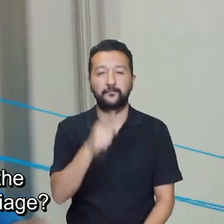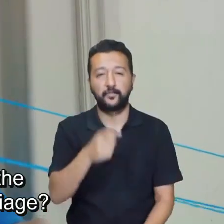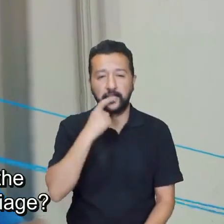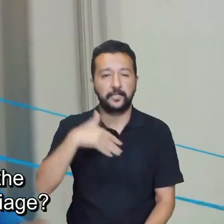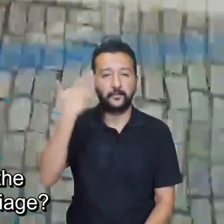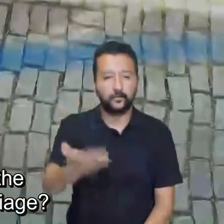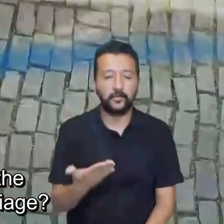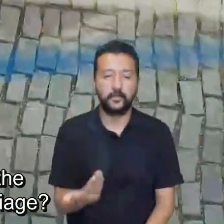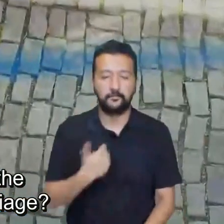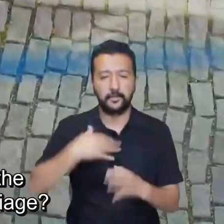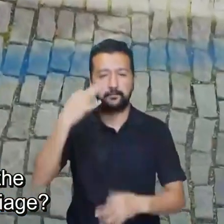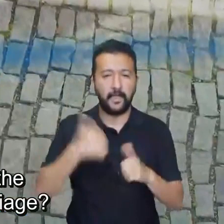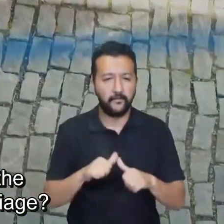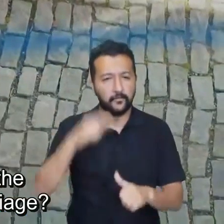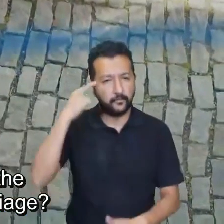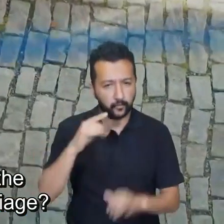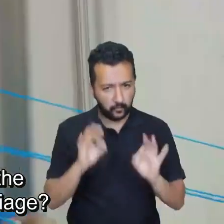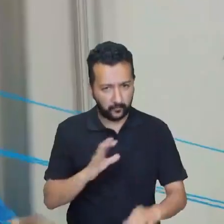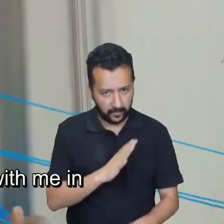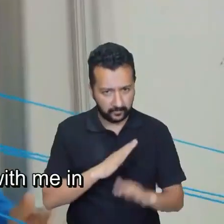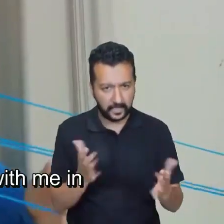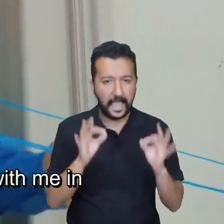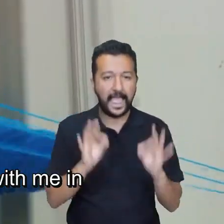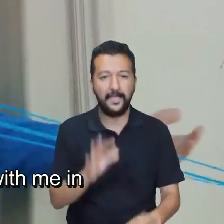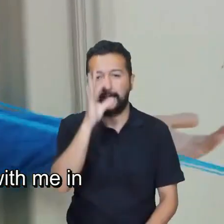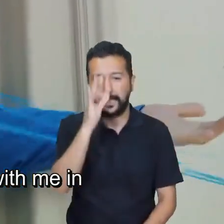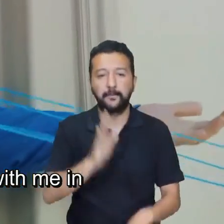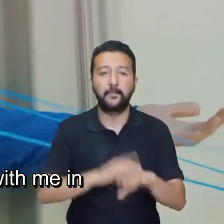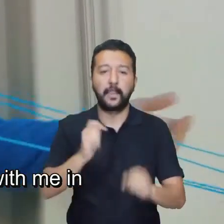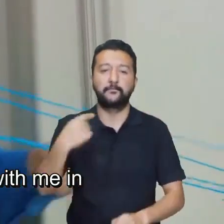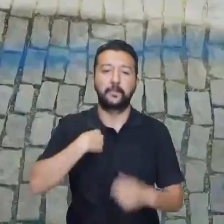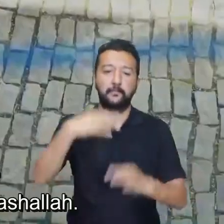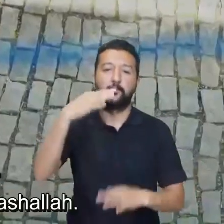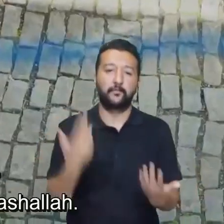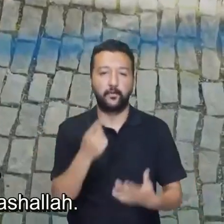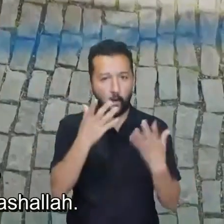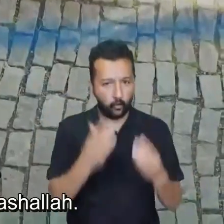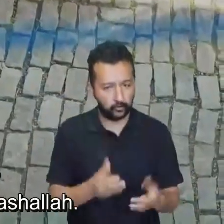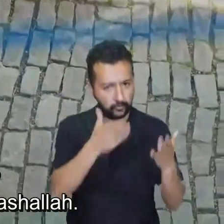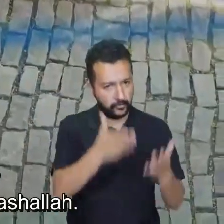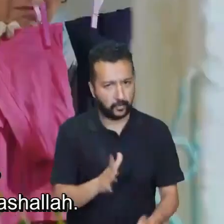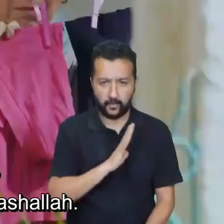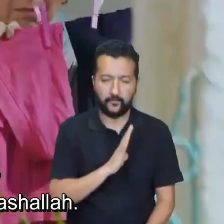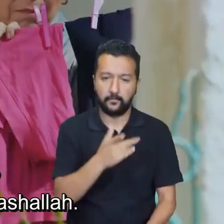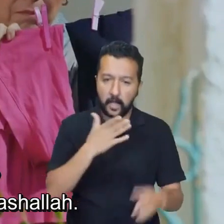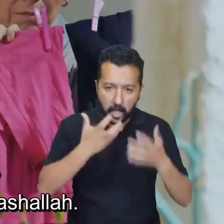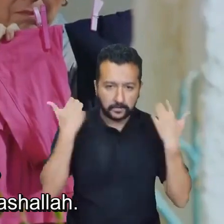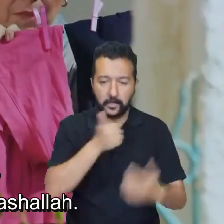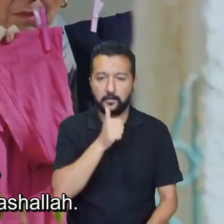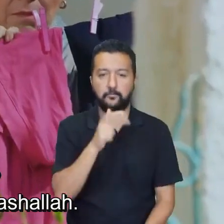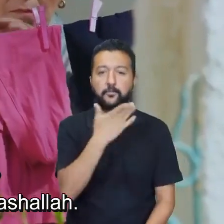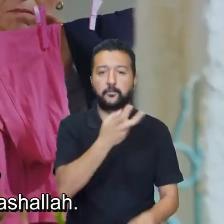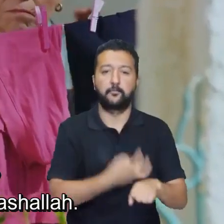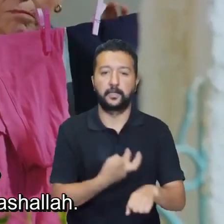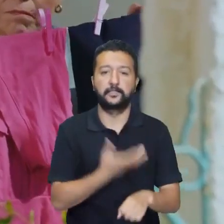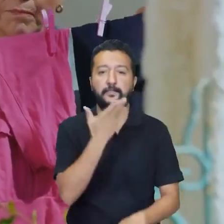bu yaştan sonra benim evliliği düşünecek halim mi var? Hem kim ne yapsın beni bu halimle? Ne varmış halinizde? Aslan gibi